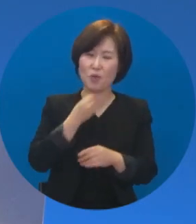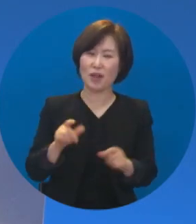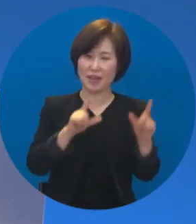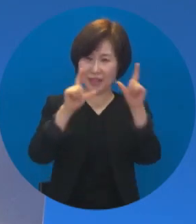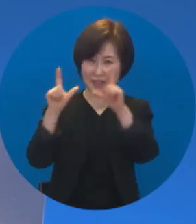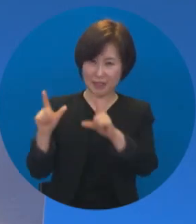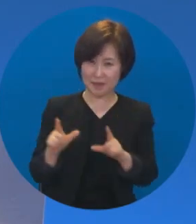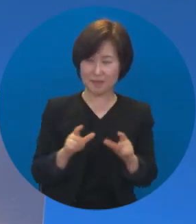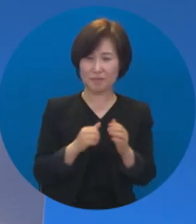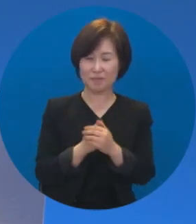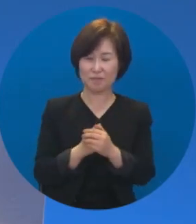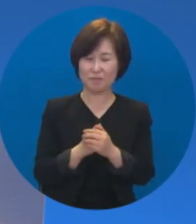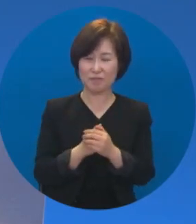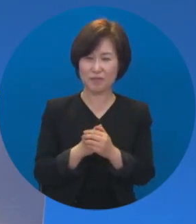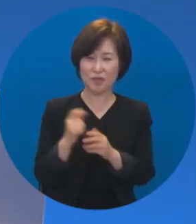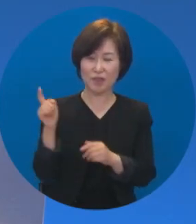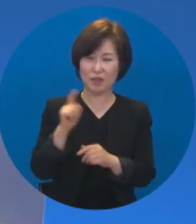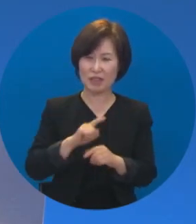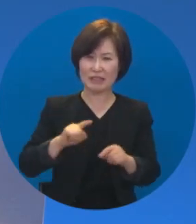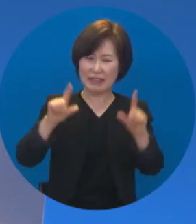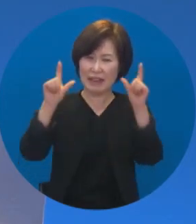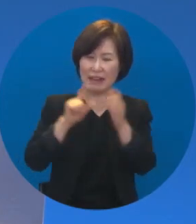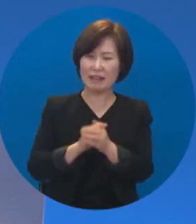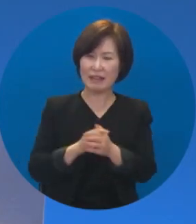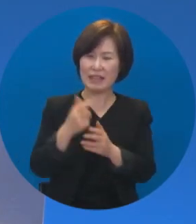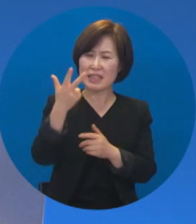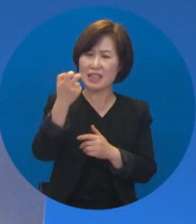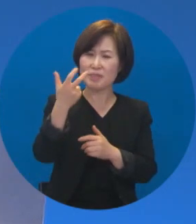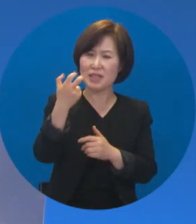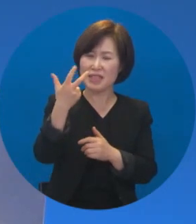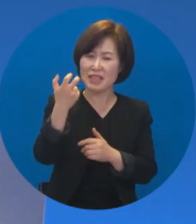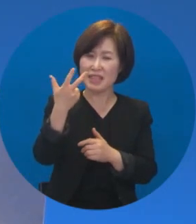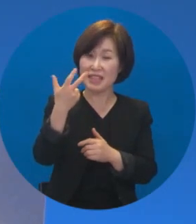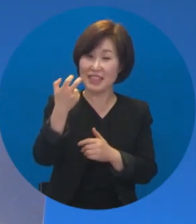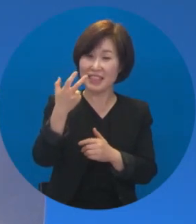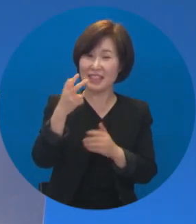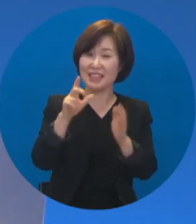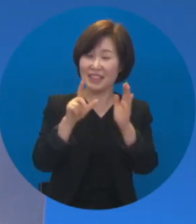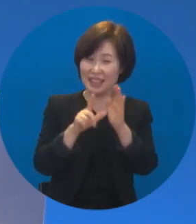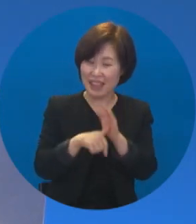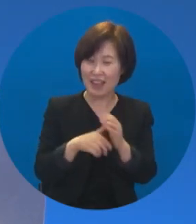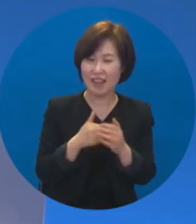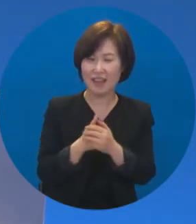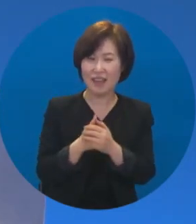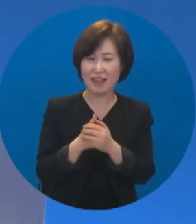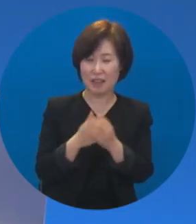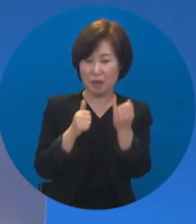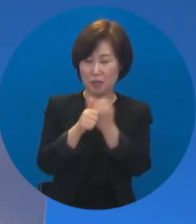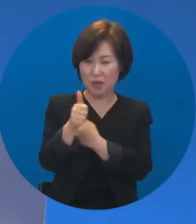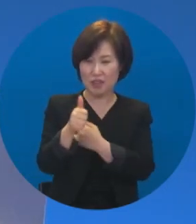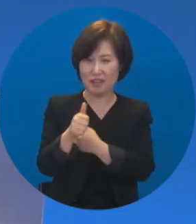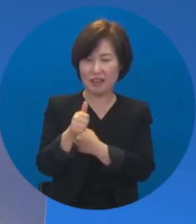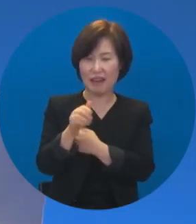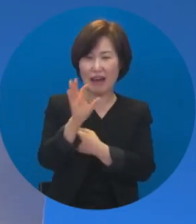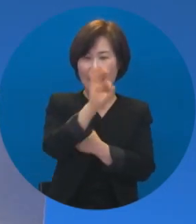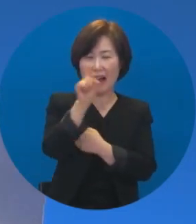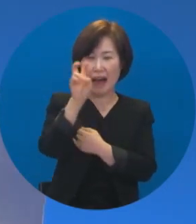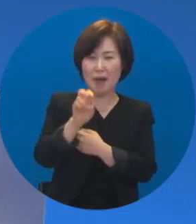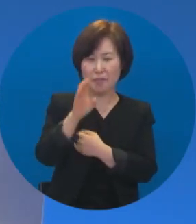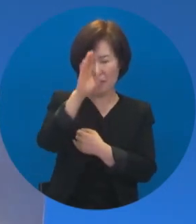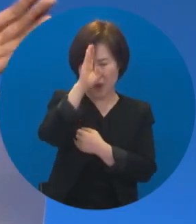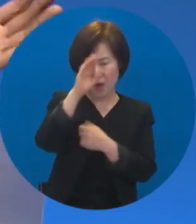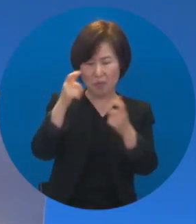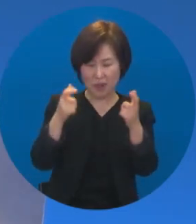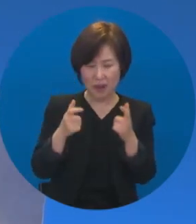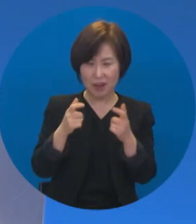한 번은 77일째인가 일기에 남편이 암에 걸려서 좋은 점을 막 썼어요. 암에 걸려서 좋은 점,